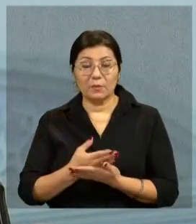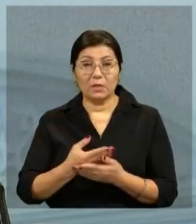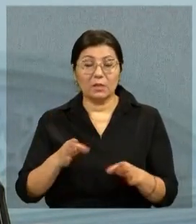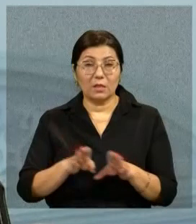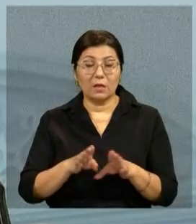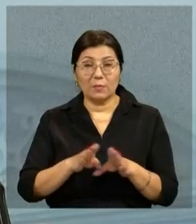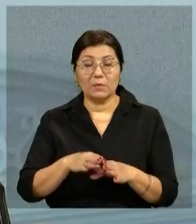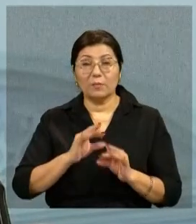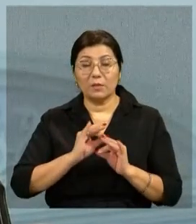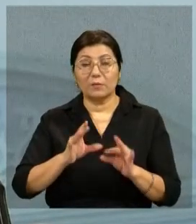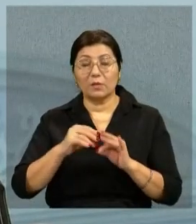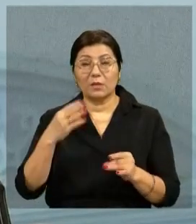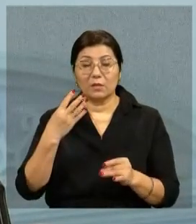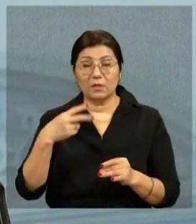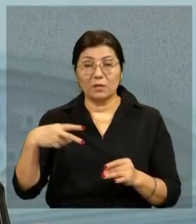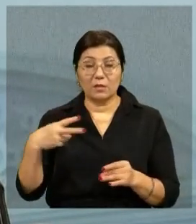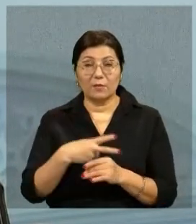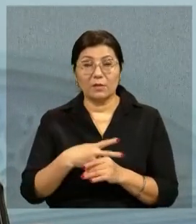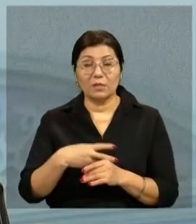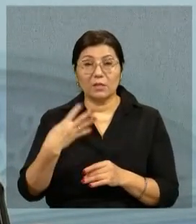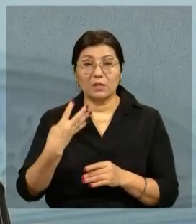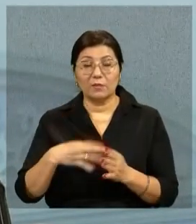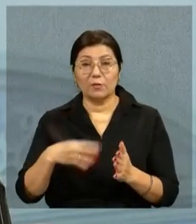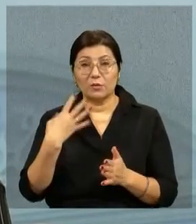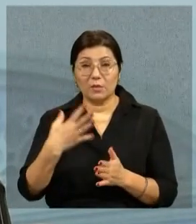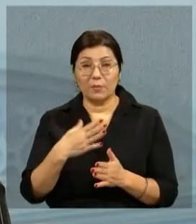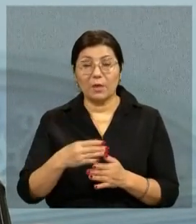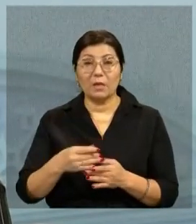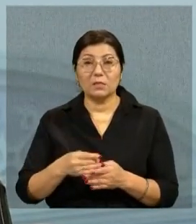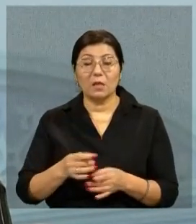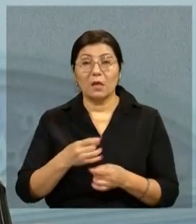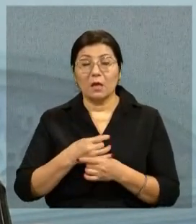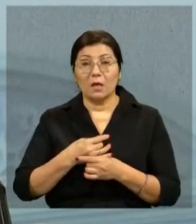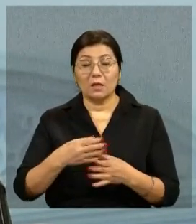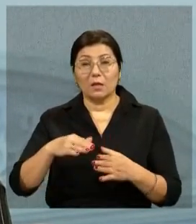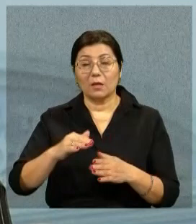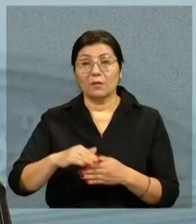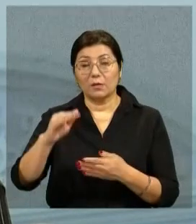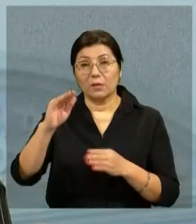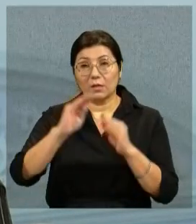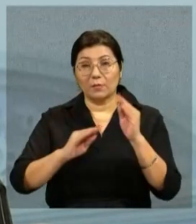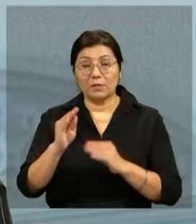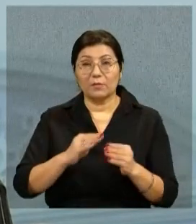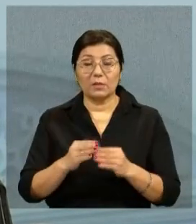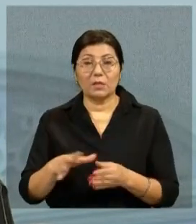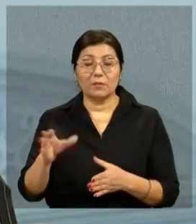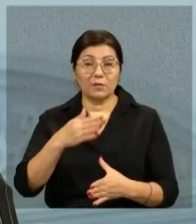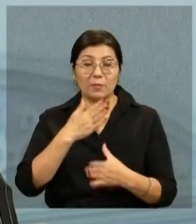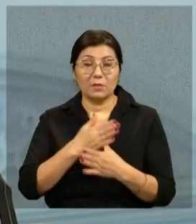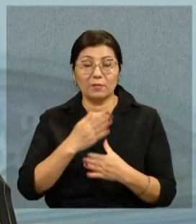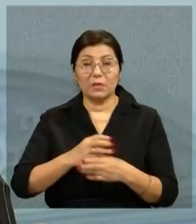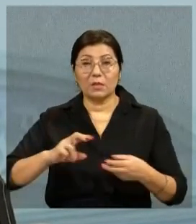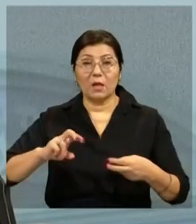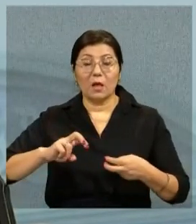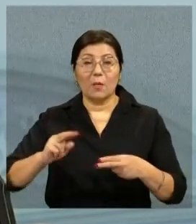проанализировано 2095 рекламных текстов. В 225 случаях оказана методическая помощь по исправлению выявленных